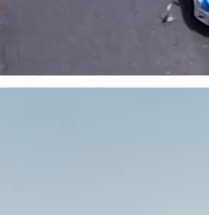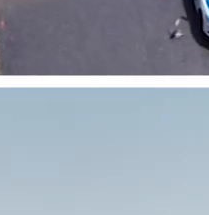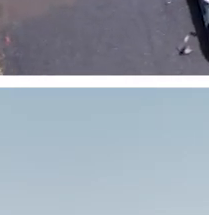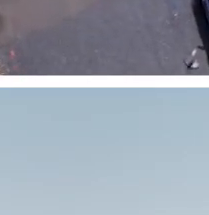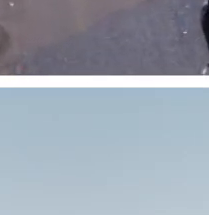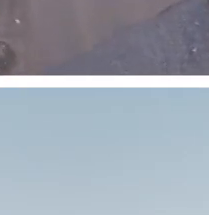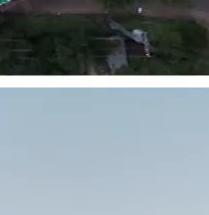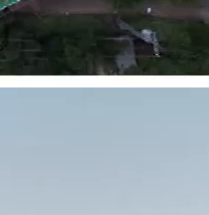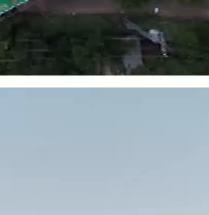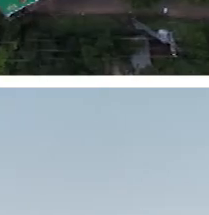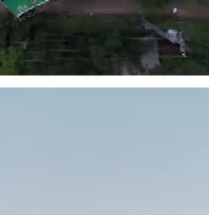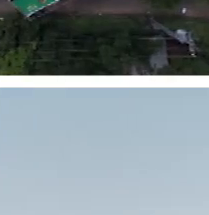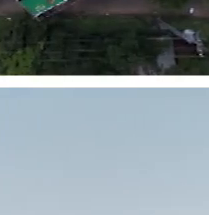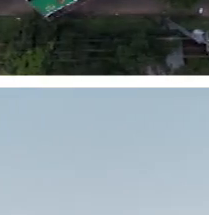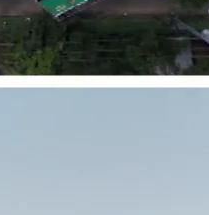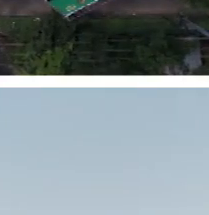memang